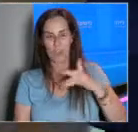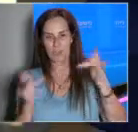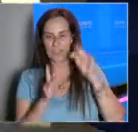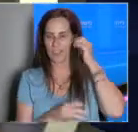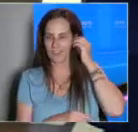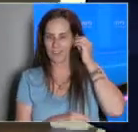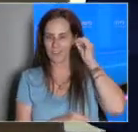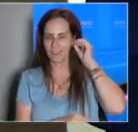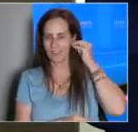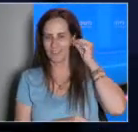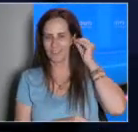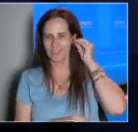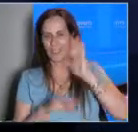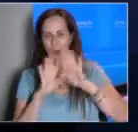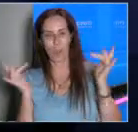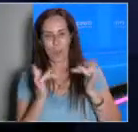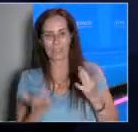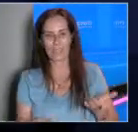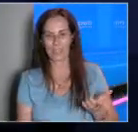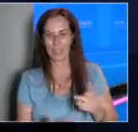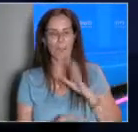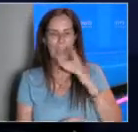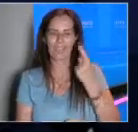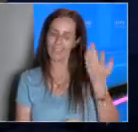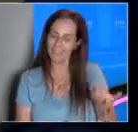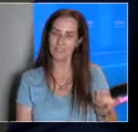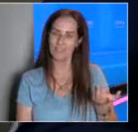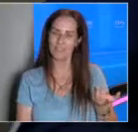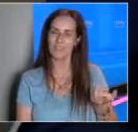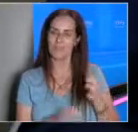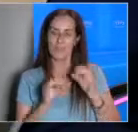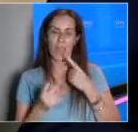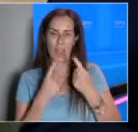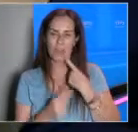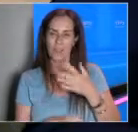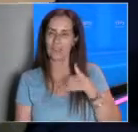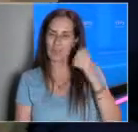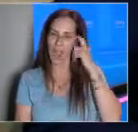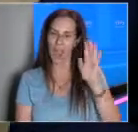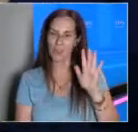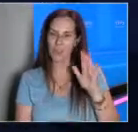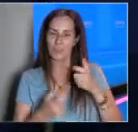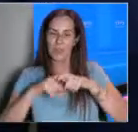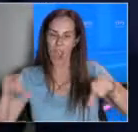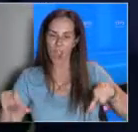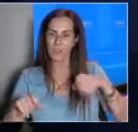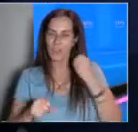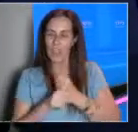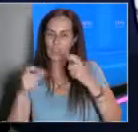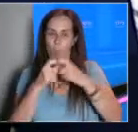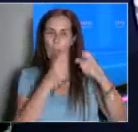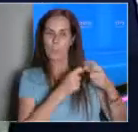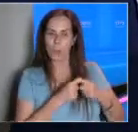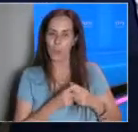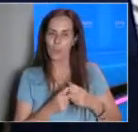משחק. תשמע, כל המשחקים, אחד אחרי השני, הבעיה היחידה, אתה יודע, בדיוק דיברת, אני גם חשבתי, סטדיון, תעשו